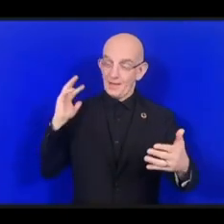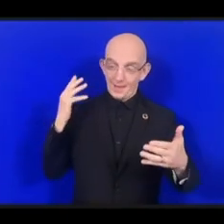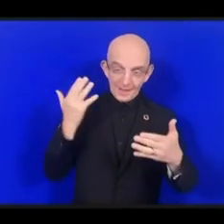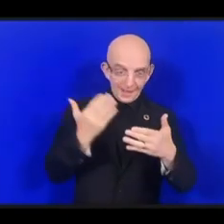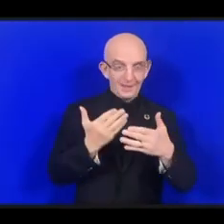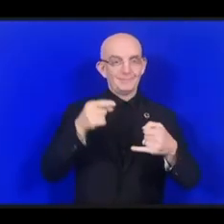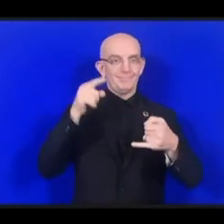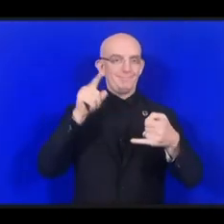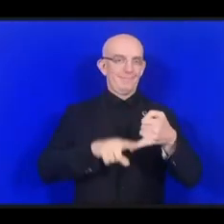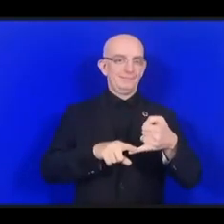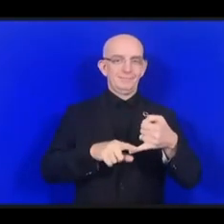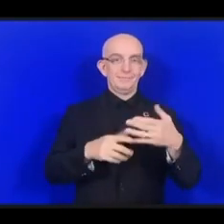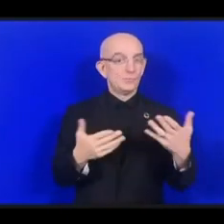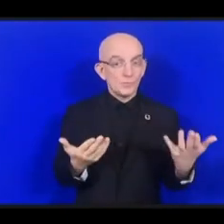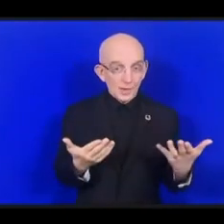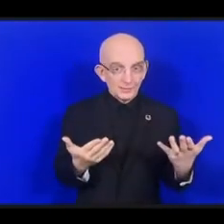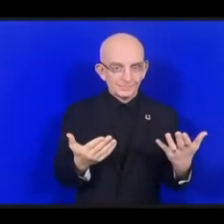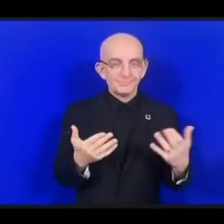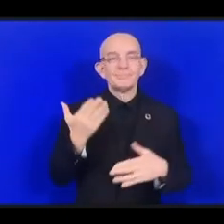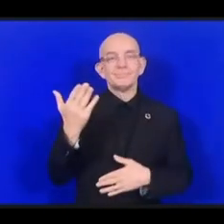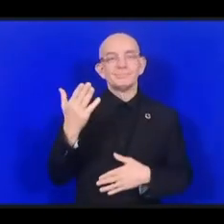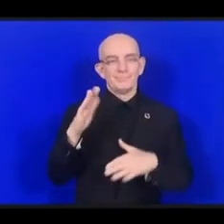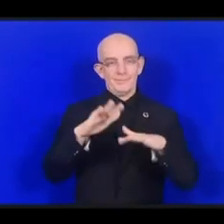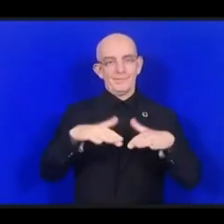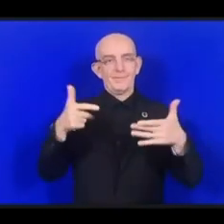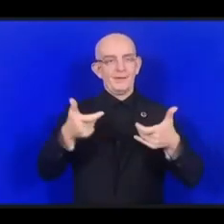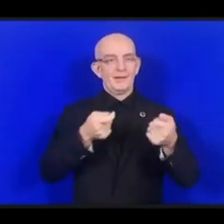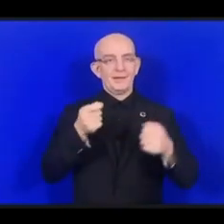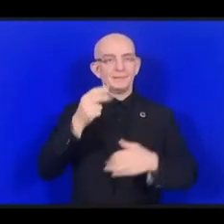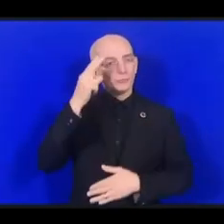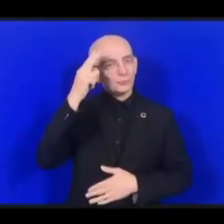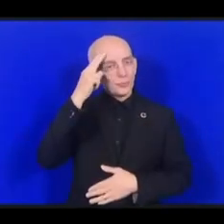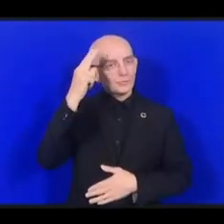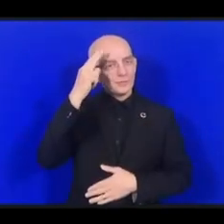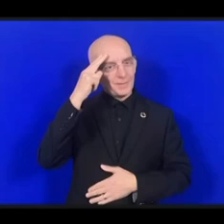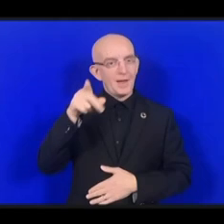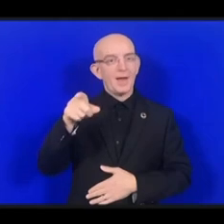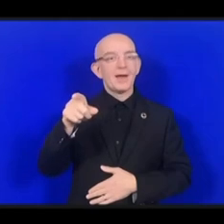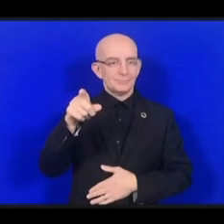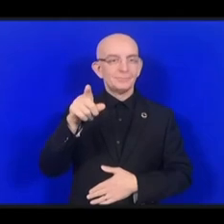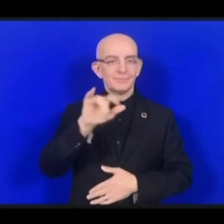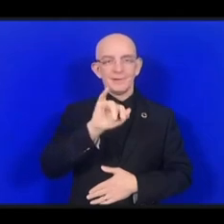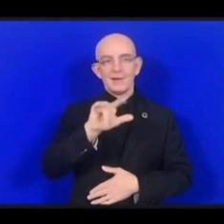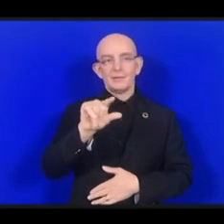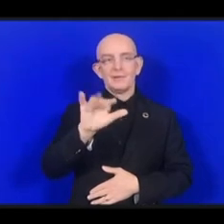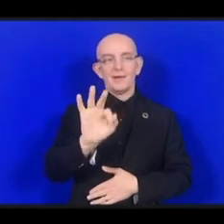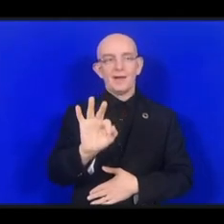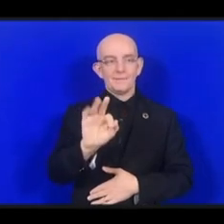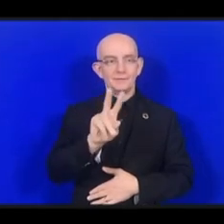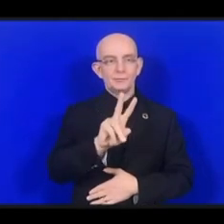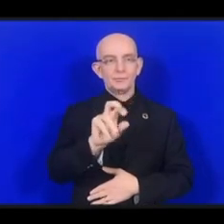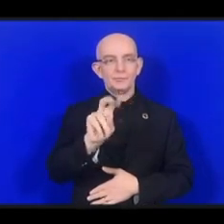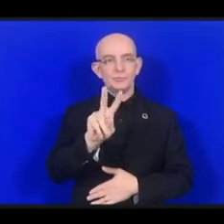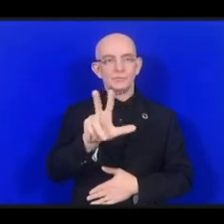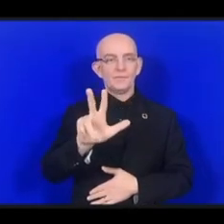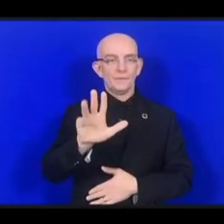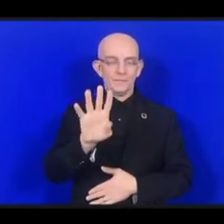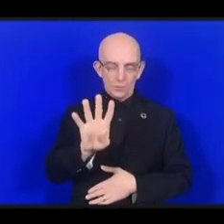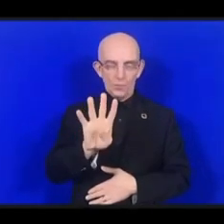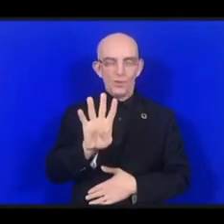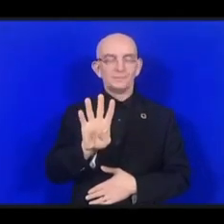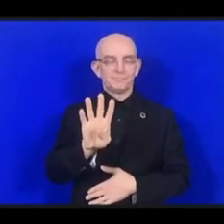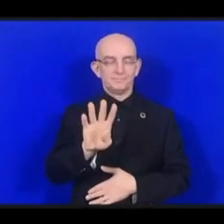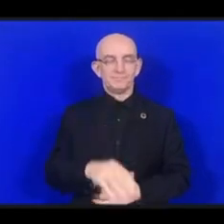下面是这个放一下阿拉伯，沙特阿拉伯这个政府一个相关的视